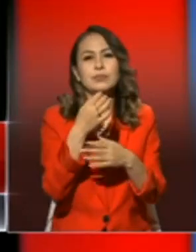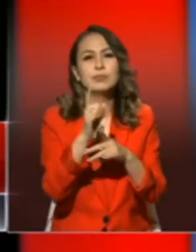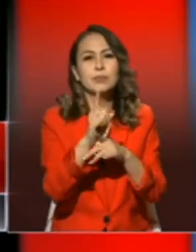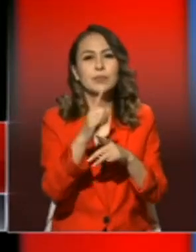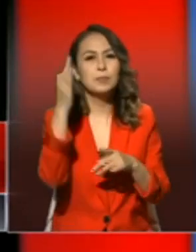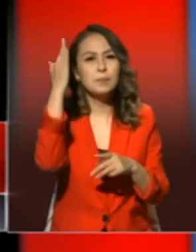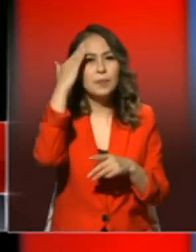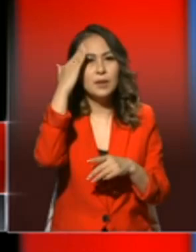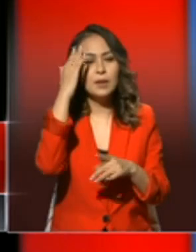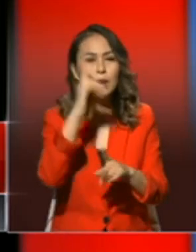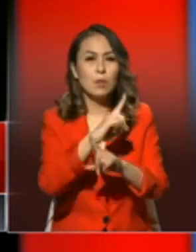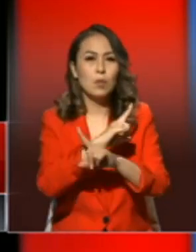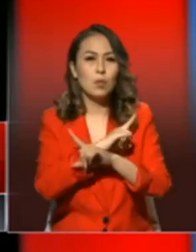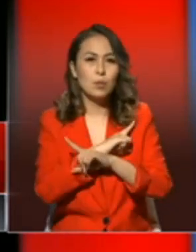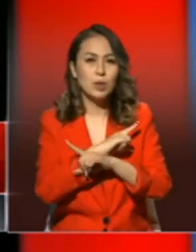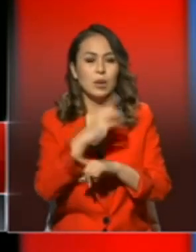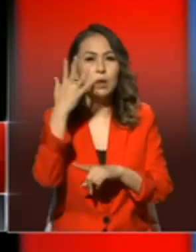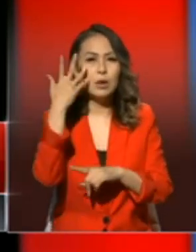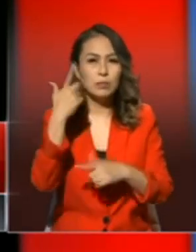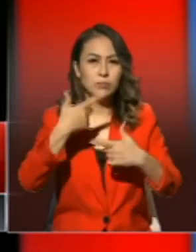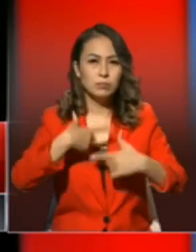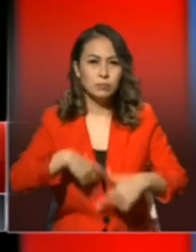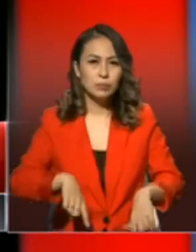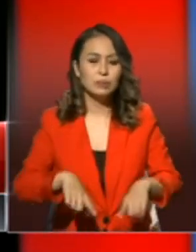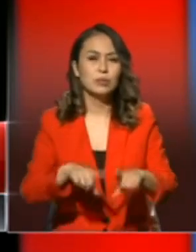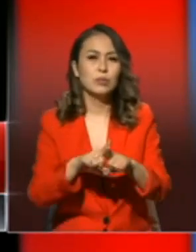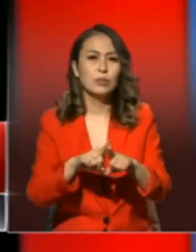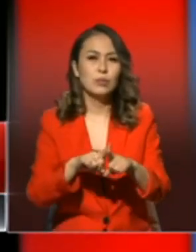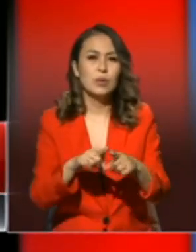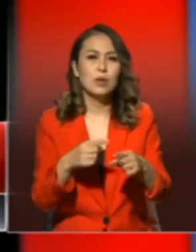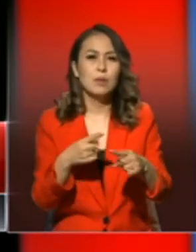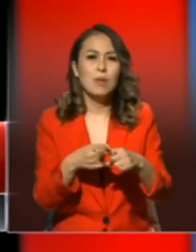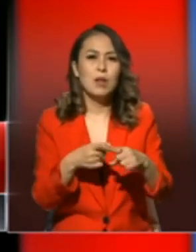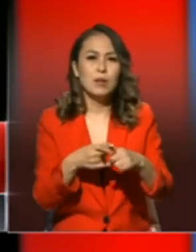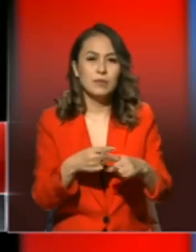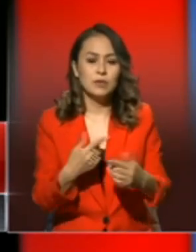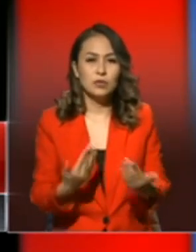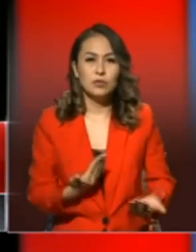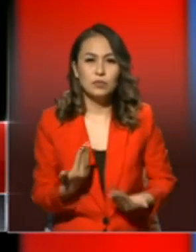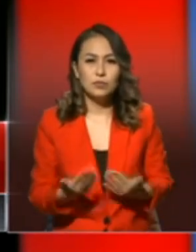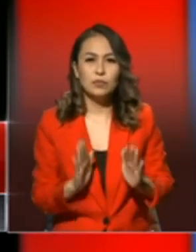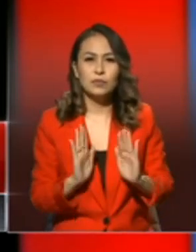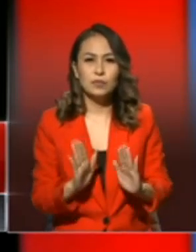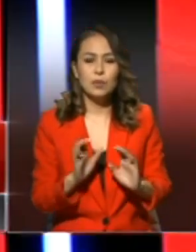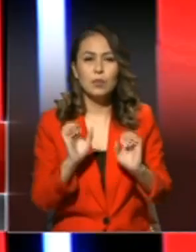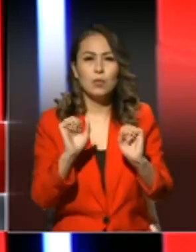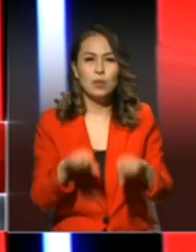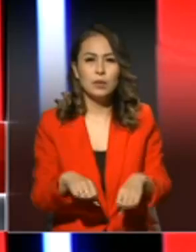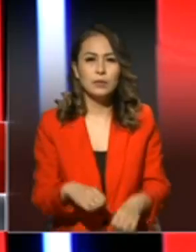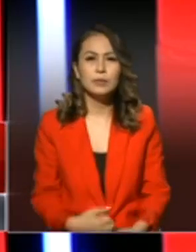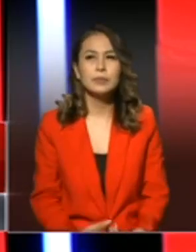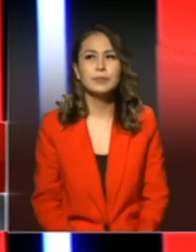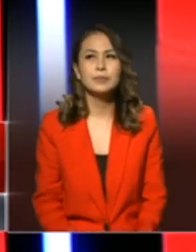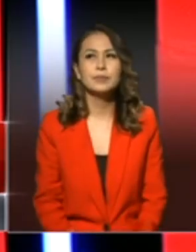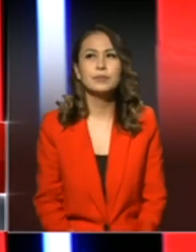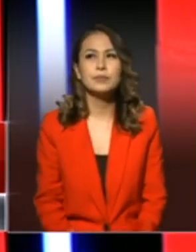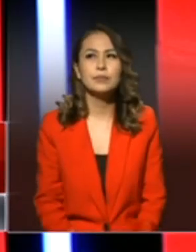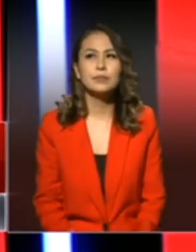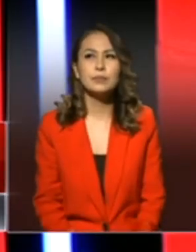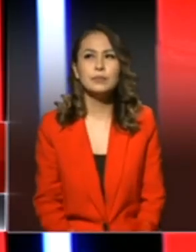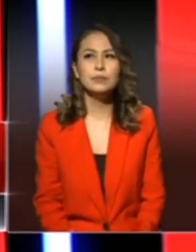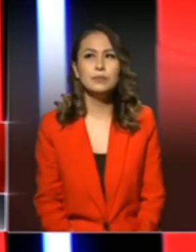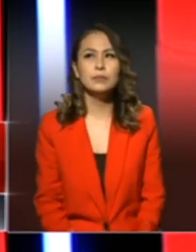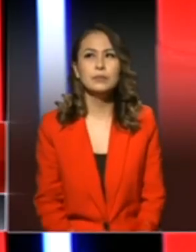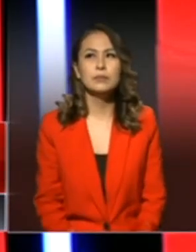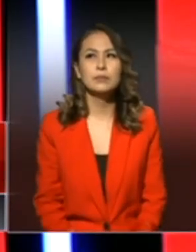ми өлімі диагнозы қойғанда, сол кезде ғана мәйіттік донорлық бола алады. Адам қай жерде, қай кезде дүниеден өтеді? Ол миы